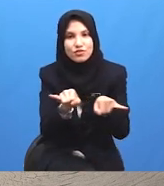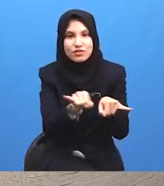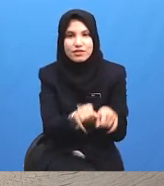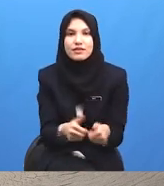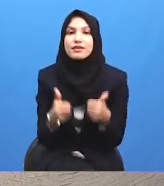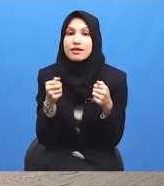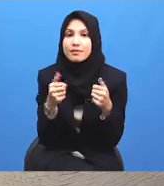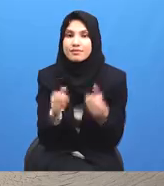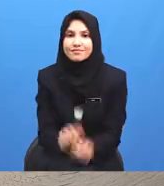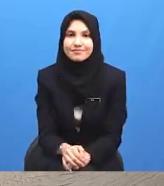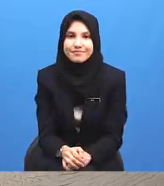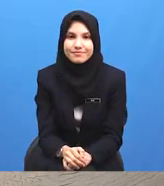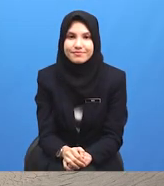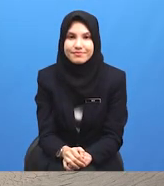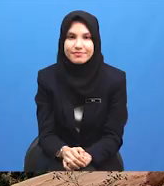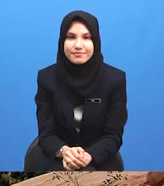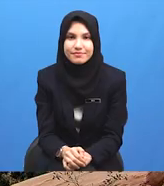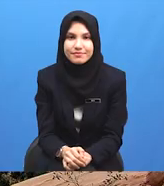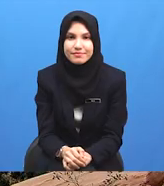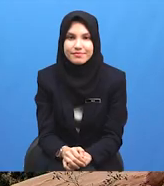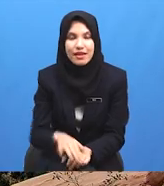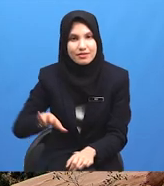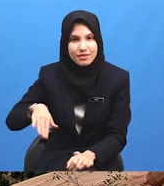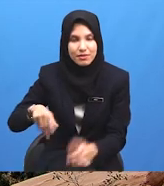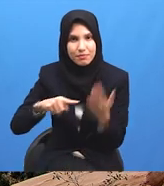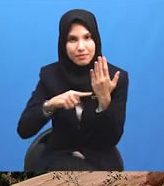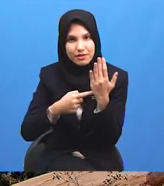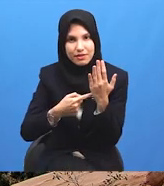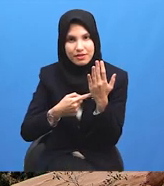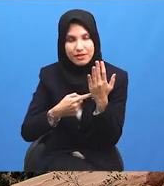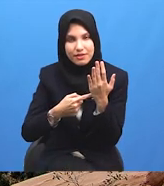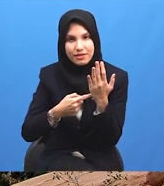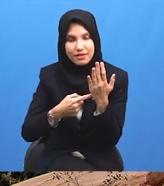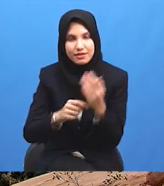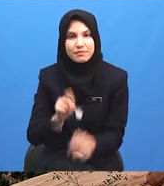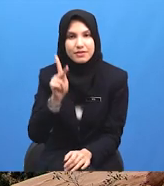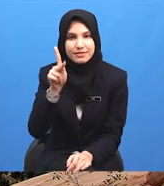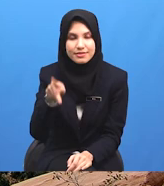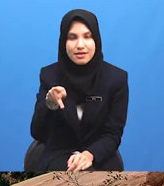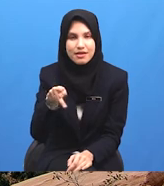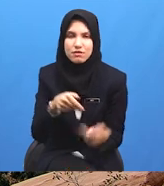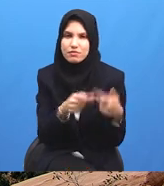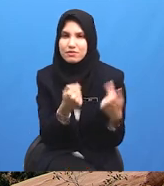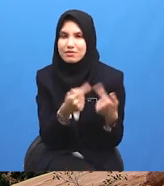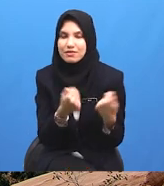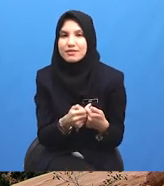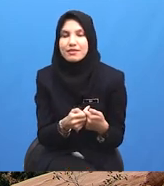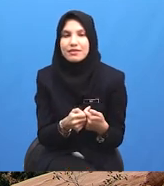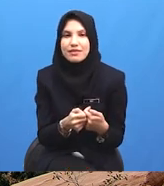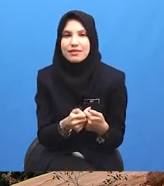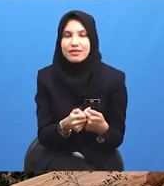dan juga gam. Sebelum bermula, sila pastikan anda berhati-hati